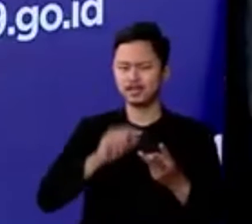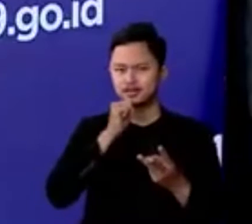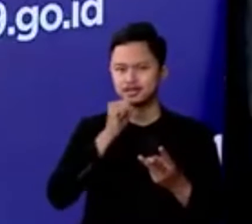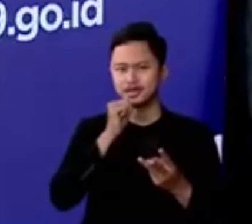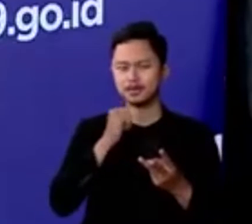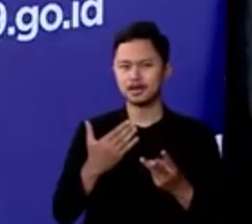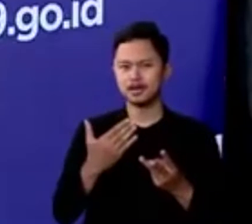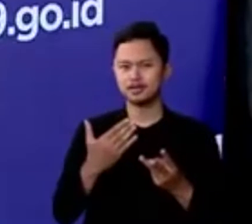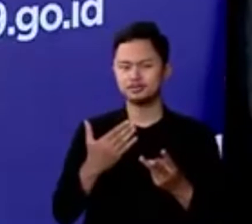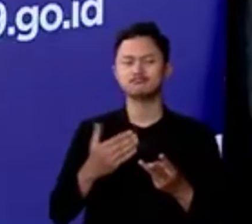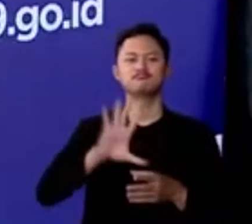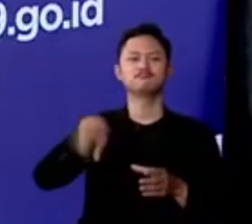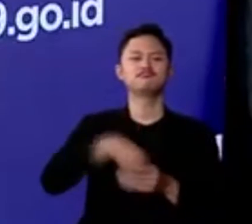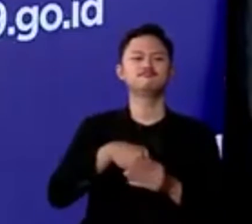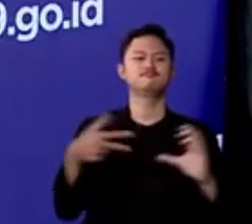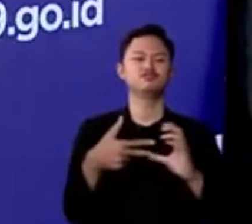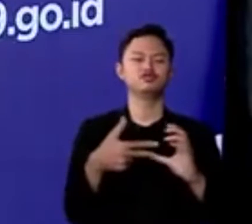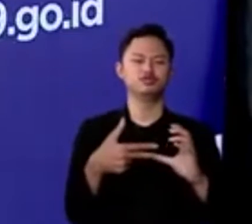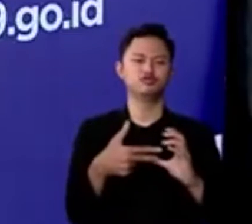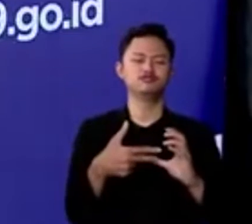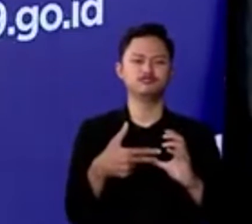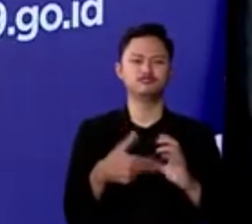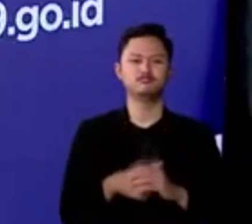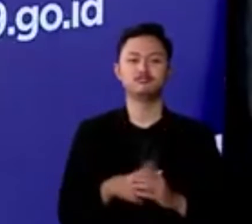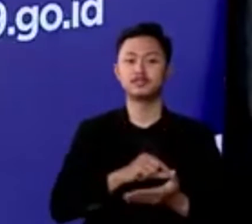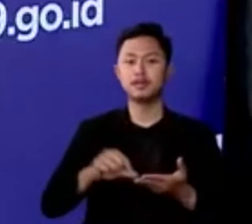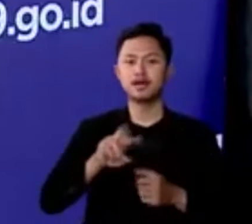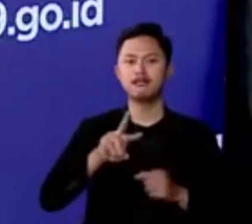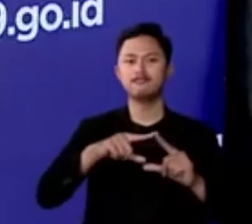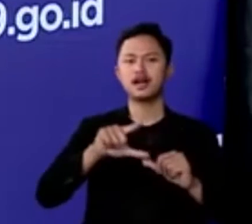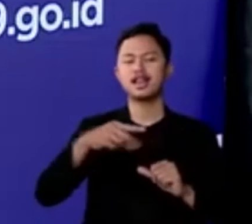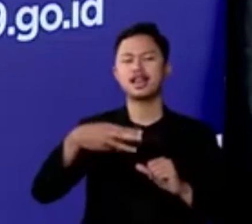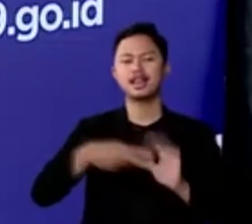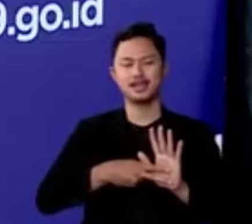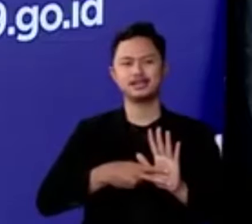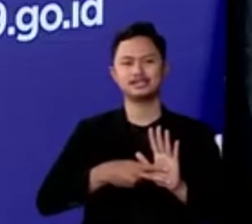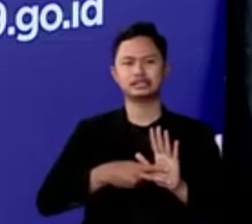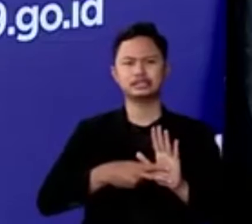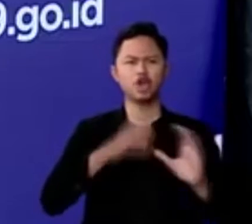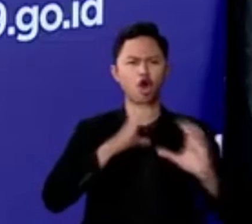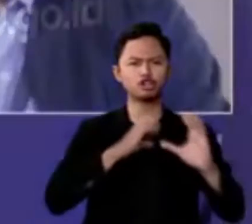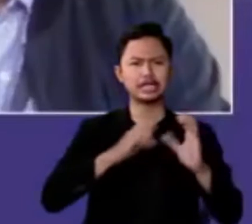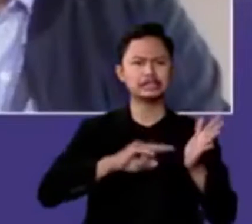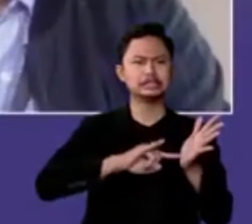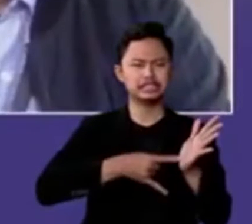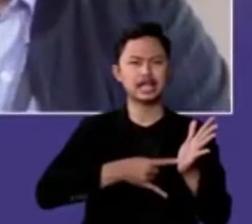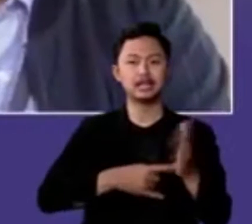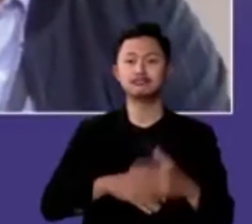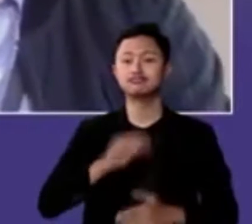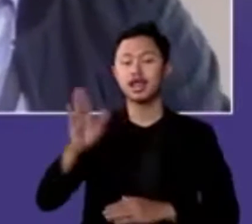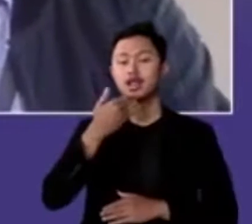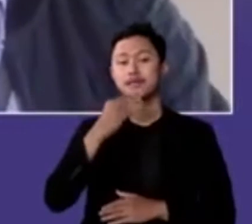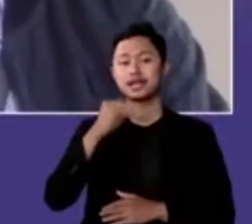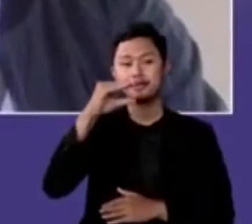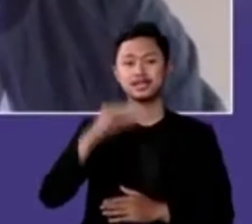ketiga kita yang telah tergabung melalui video conference Mas Valent Mustamin selaku konsultan digital Halo selamat